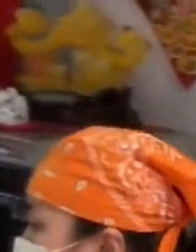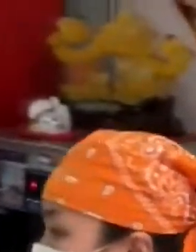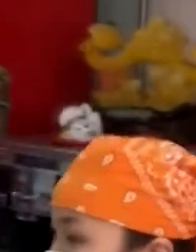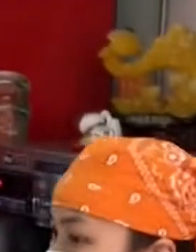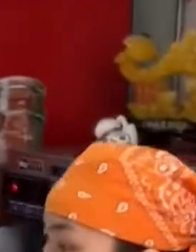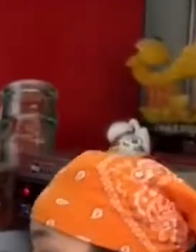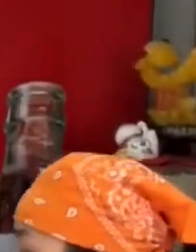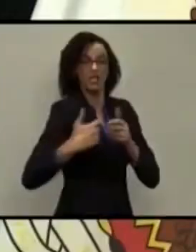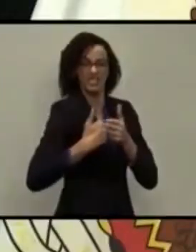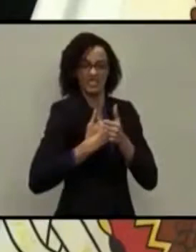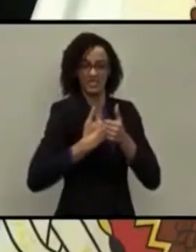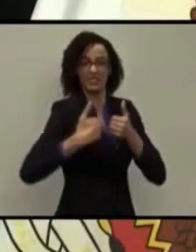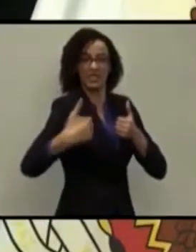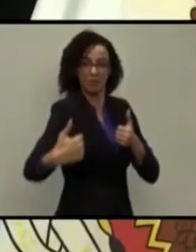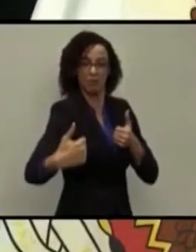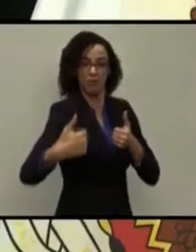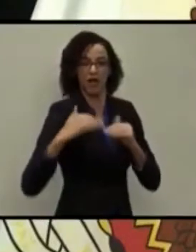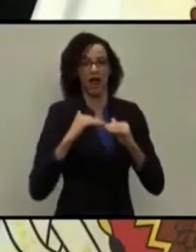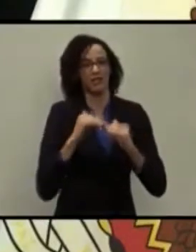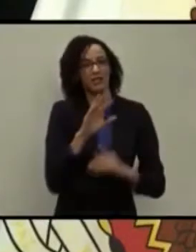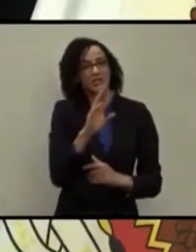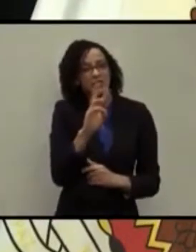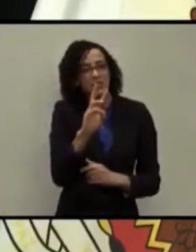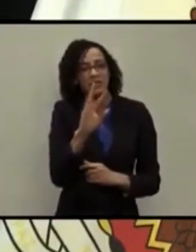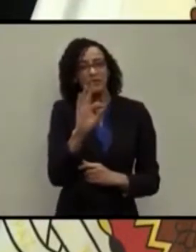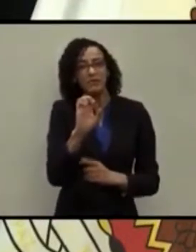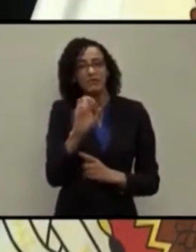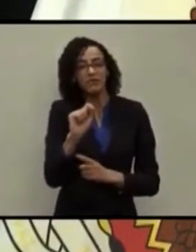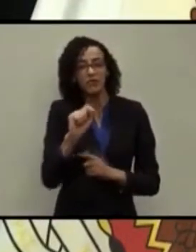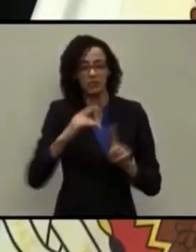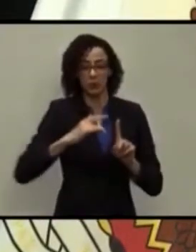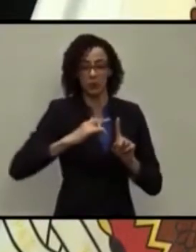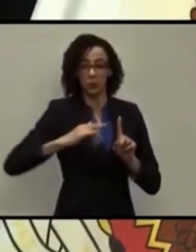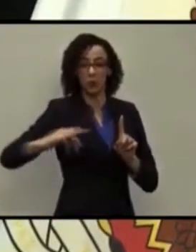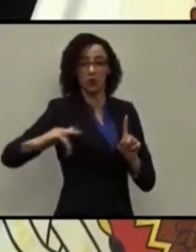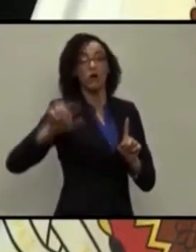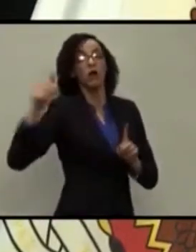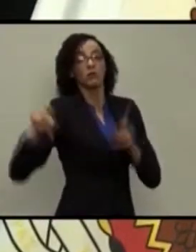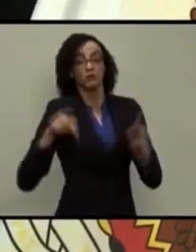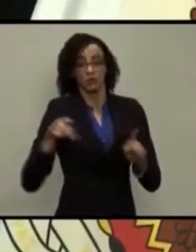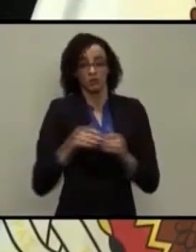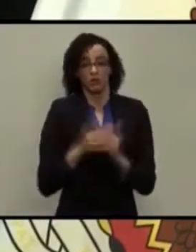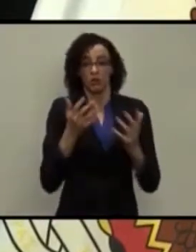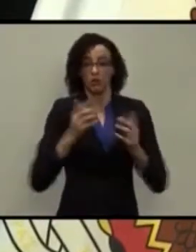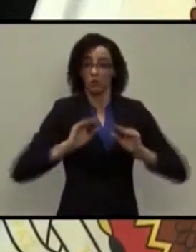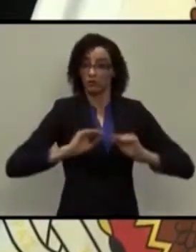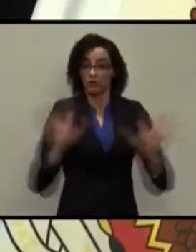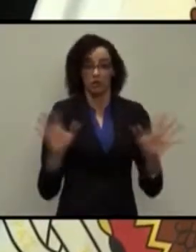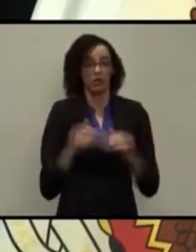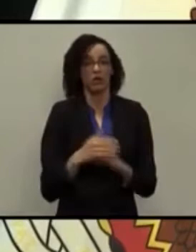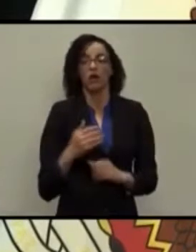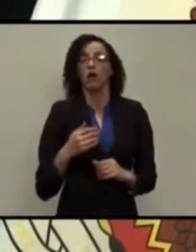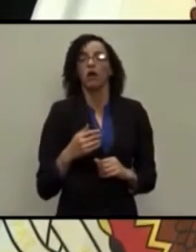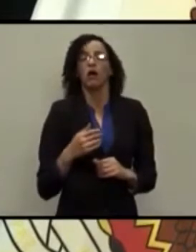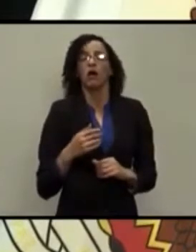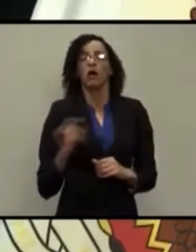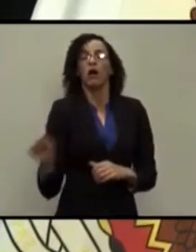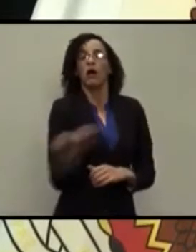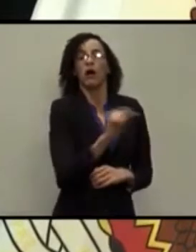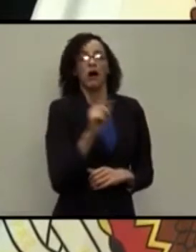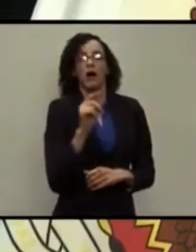毒传播几率。 I want to be clear that what we don't want is more confrontation,